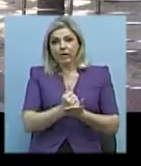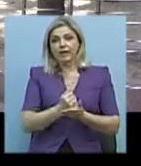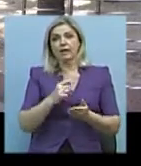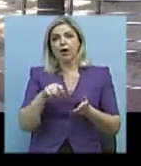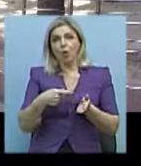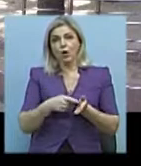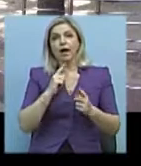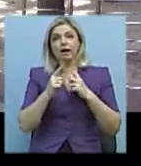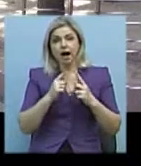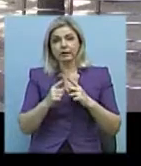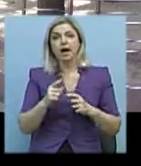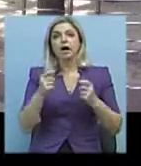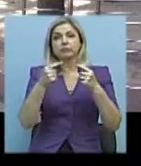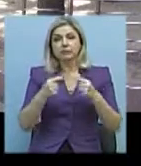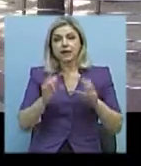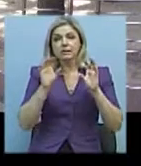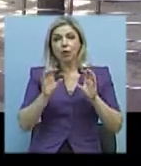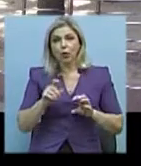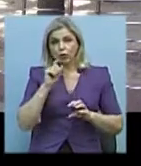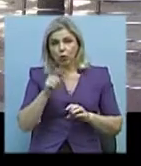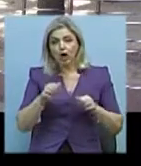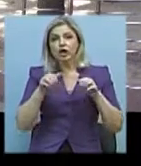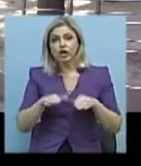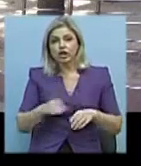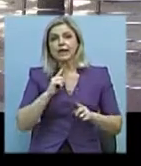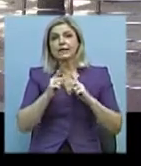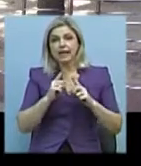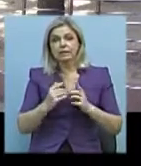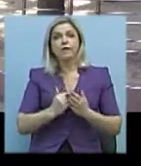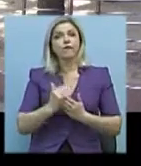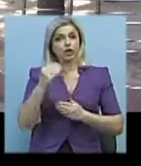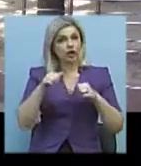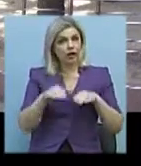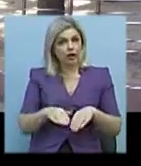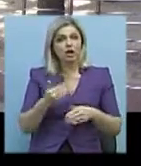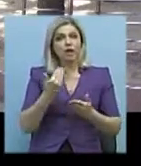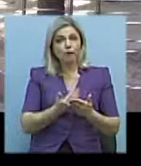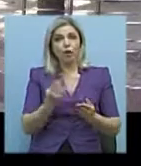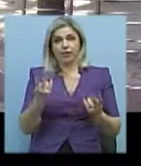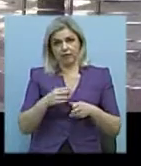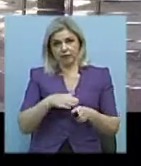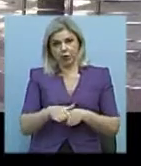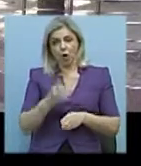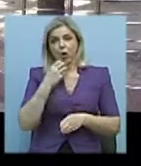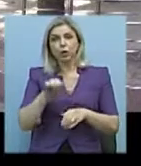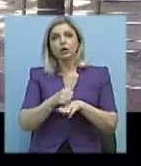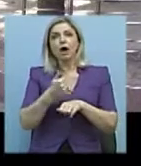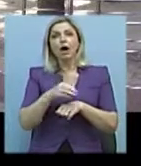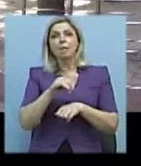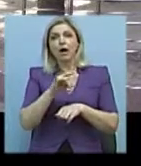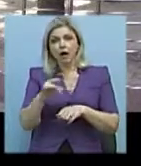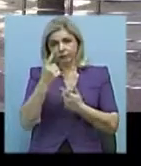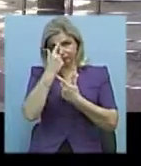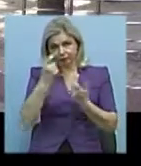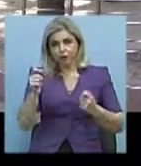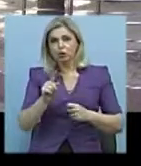відомо, згідно з законом України, рішення сесії є вище рішення, його потрібно виконувати. І коли мер оголошує публічній площині, що